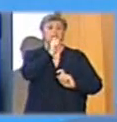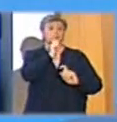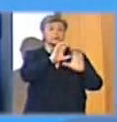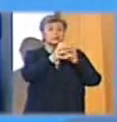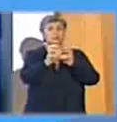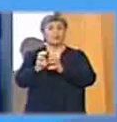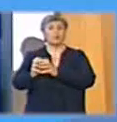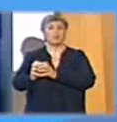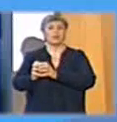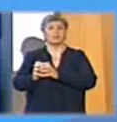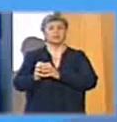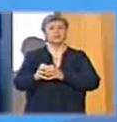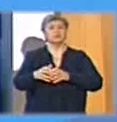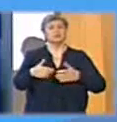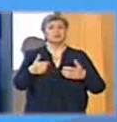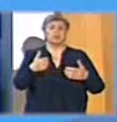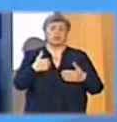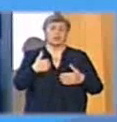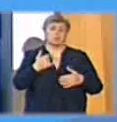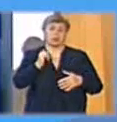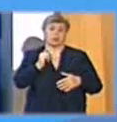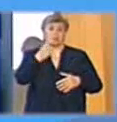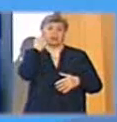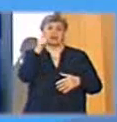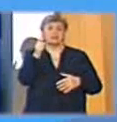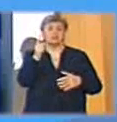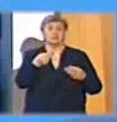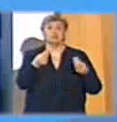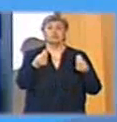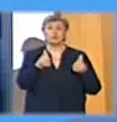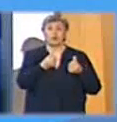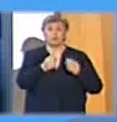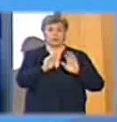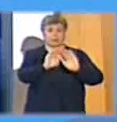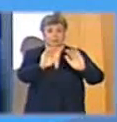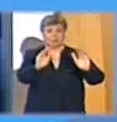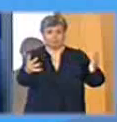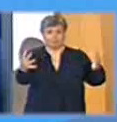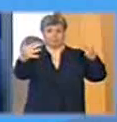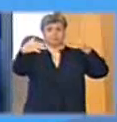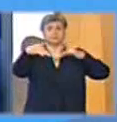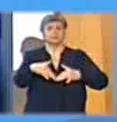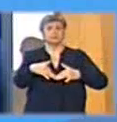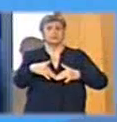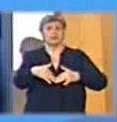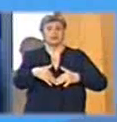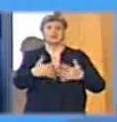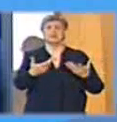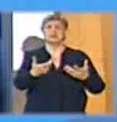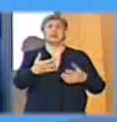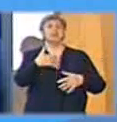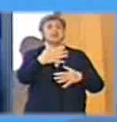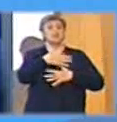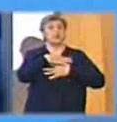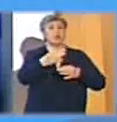ενέργειες προκειμένου, δεν ξέρουμε ποια μορφή θα είναι, αν θα είναι η σύγκληση, αν θα είναι η πρόσκληση, αν θα είναι να ζητηθεί